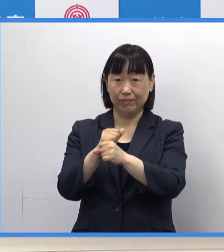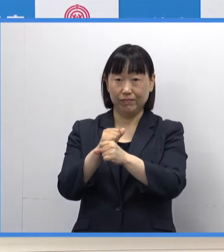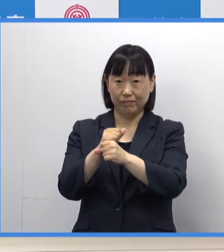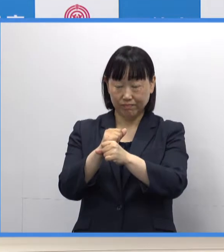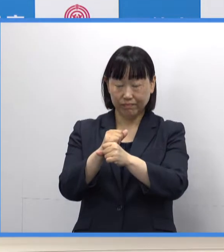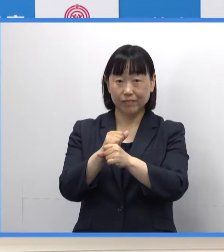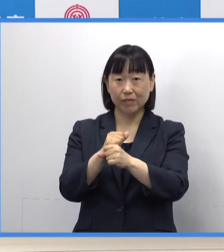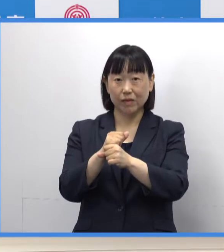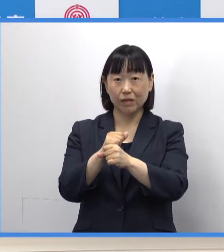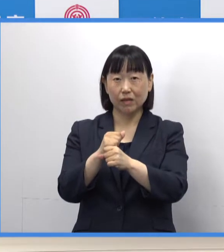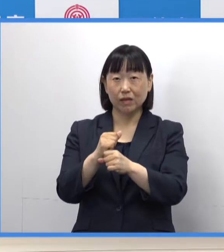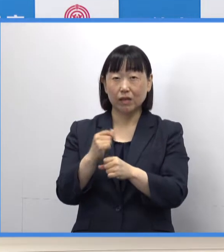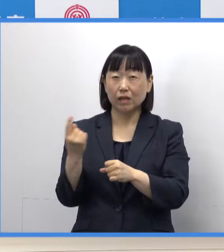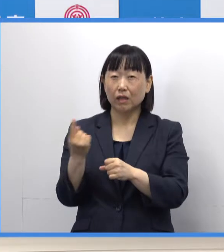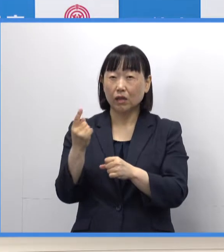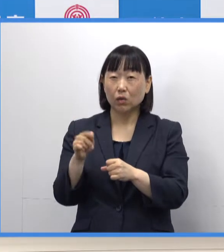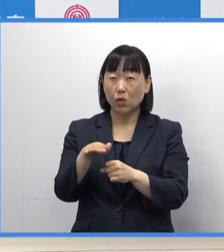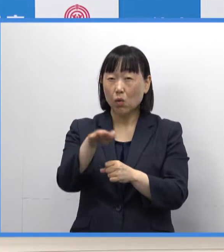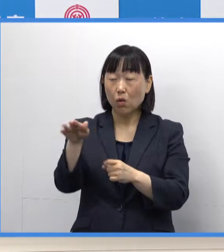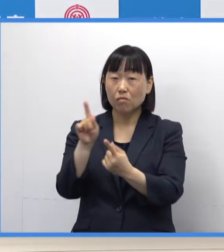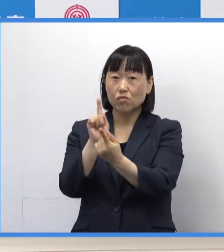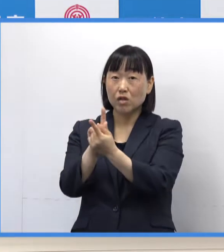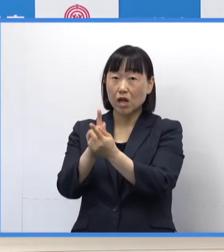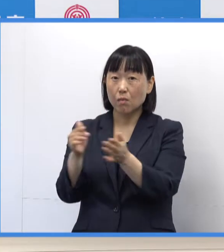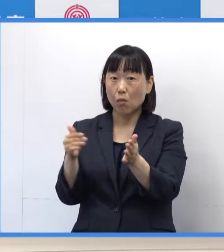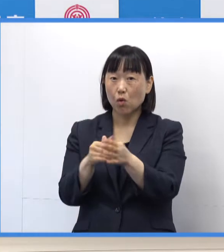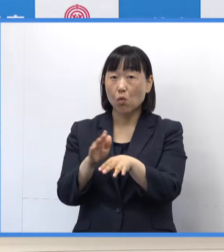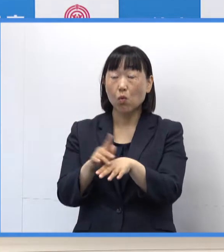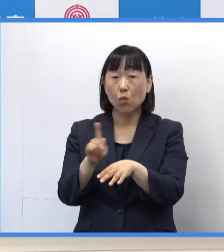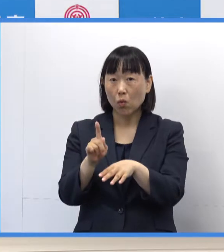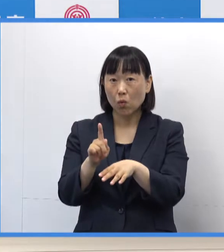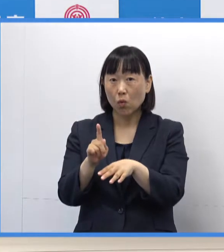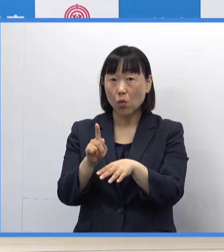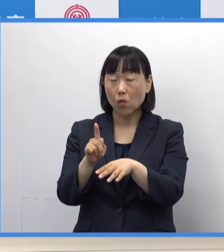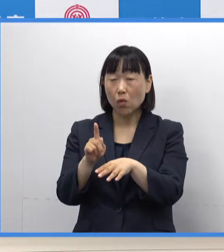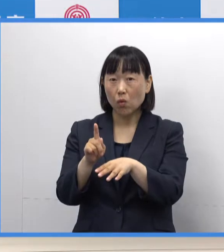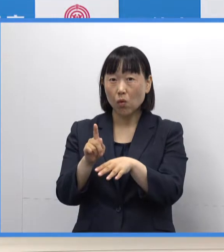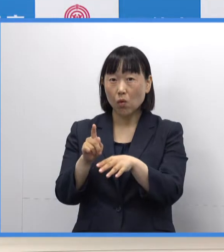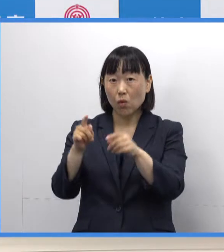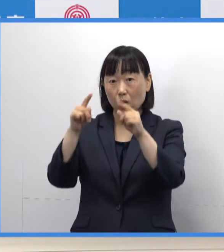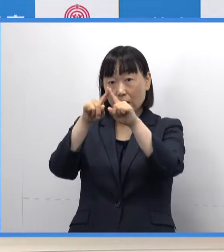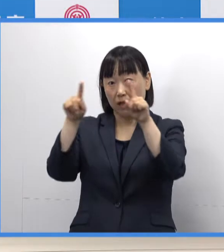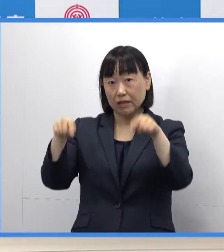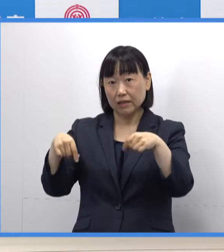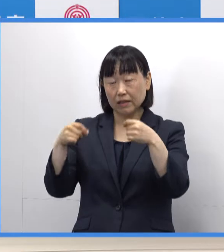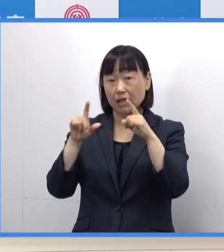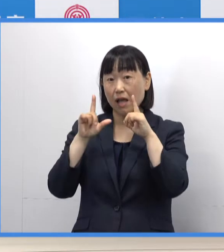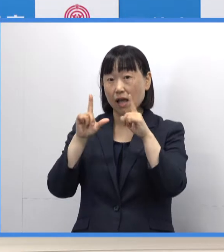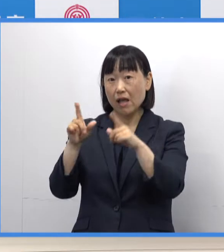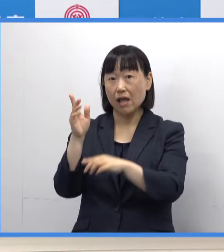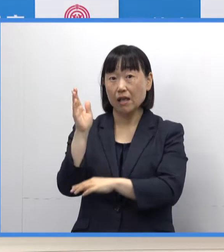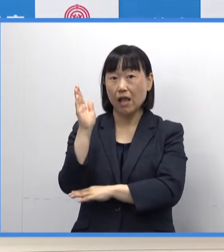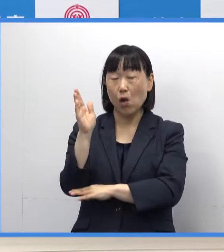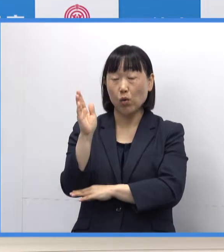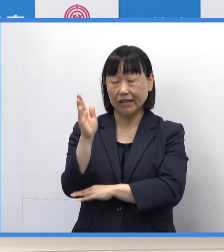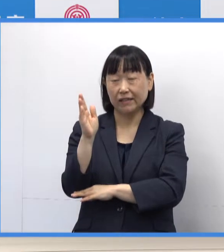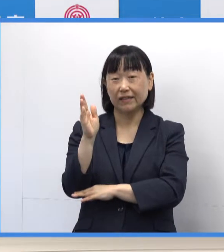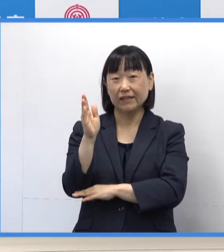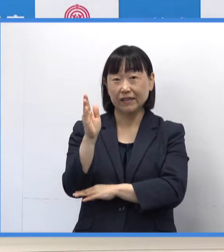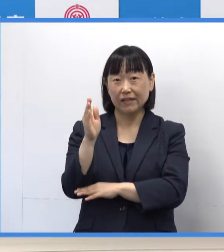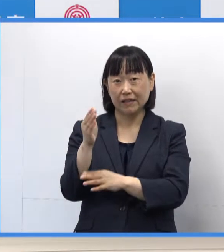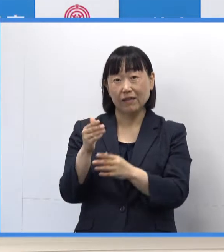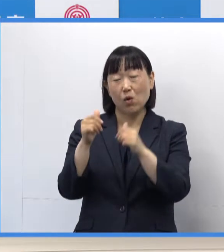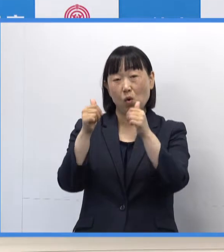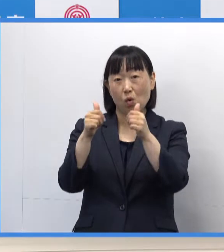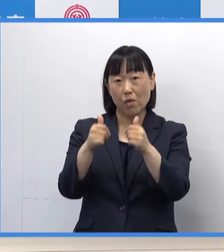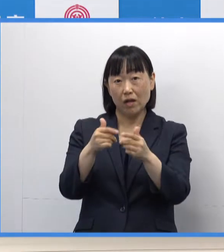親家庭向けの情報発信はこれまで市政ダイアリーやホームページチラシの配下等を中心に